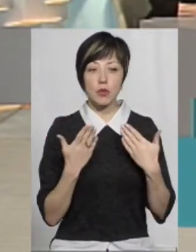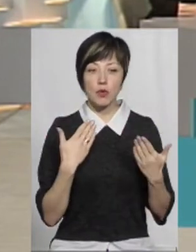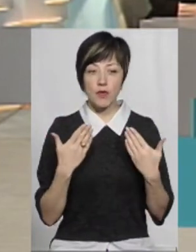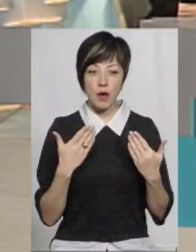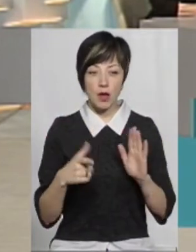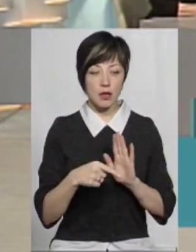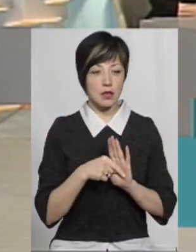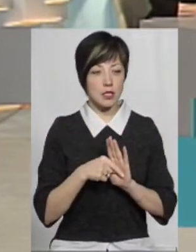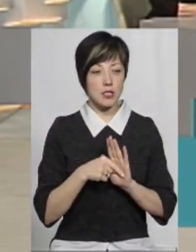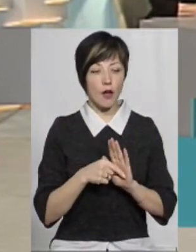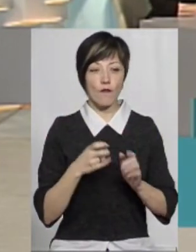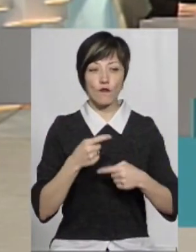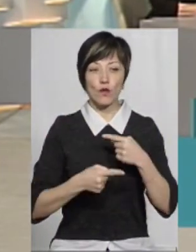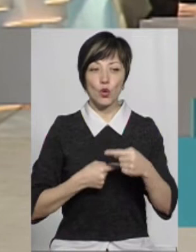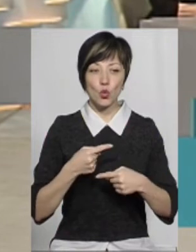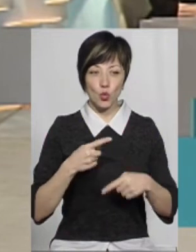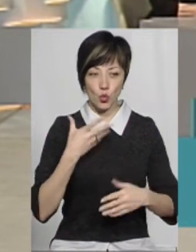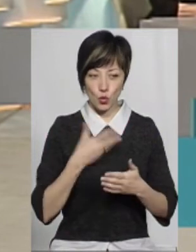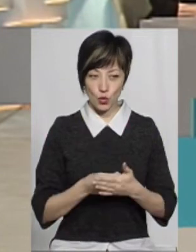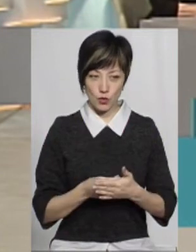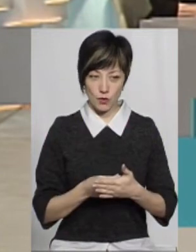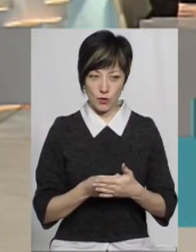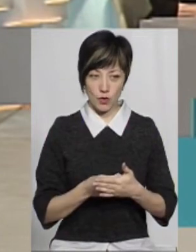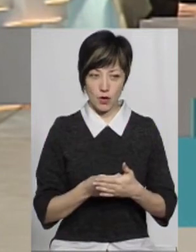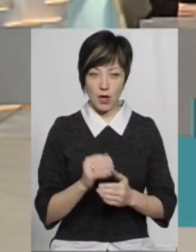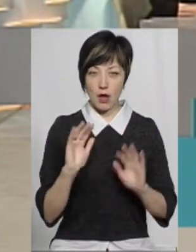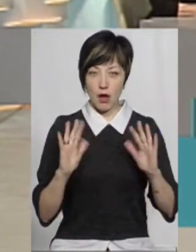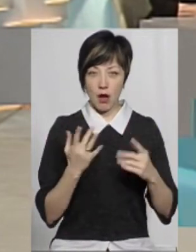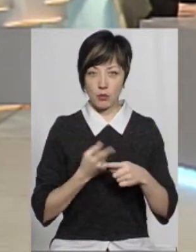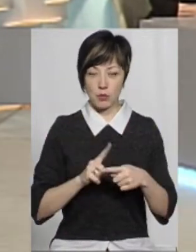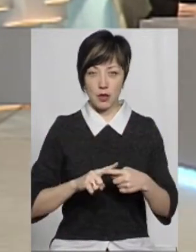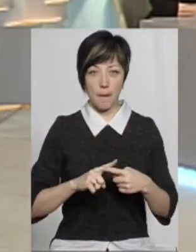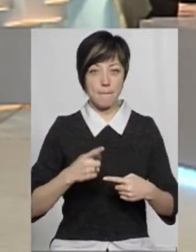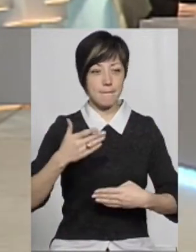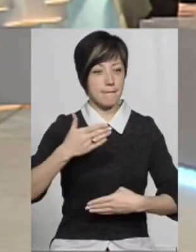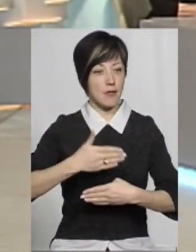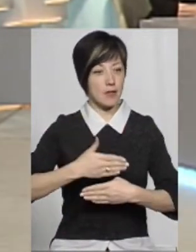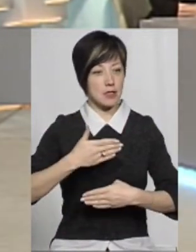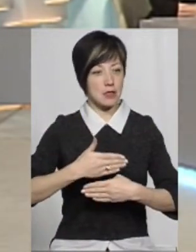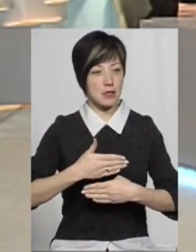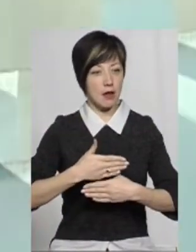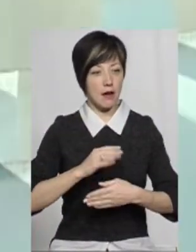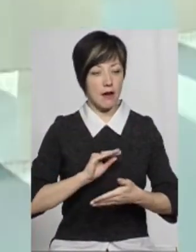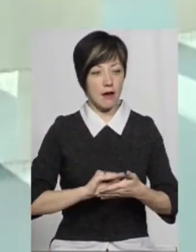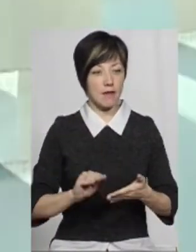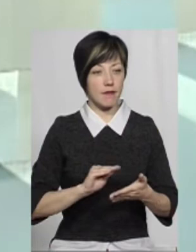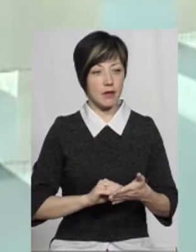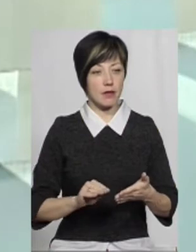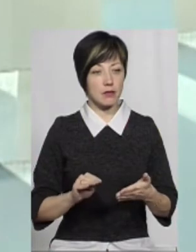спілкування з онукою своєю, і тут раптом ця п'єса, і